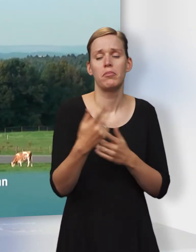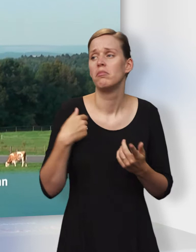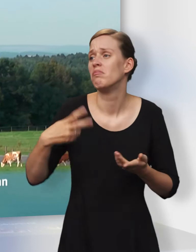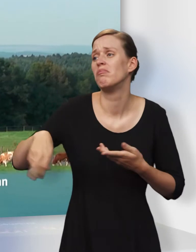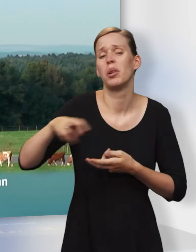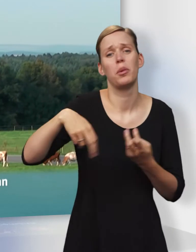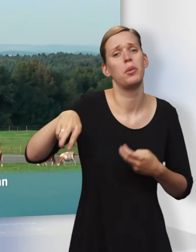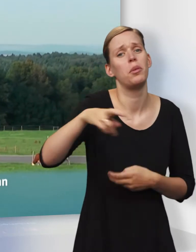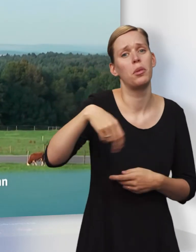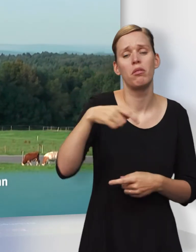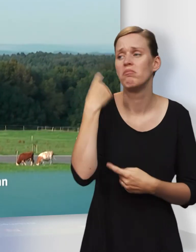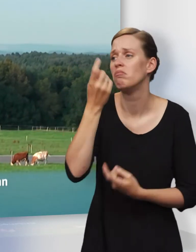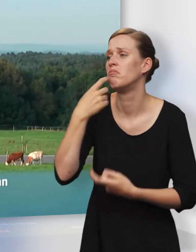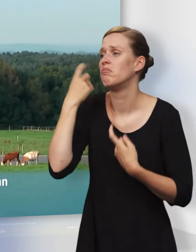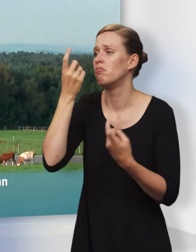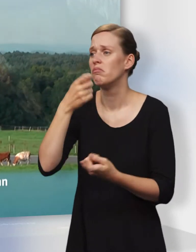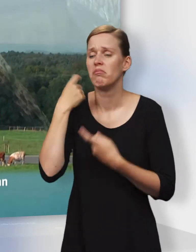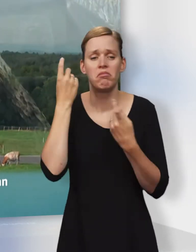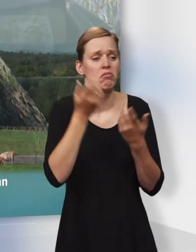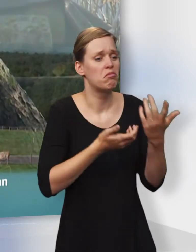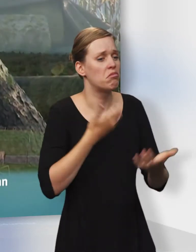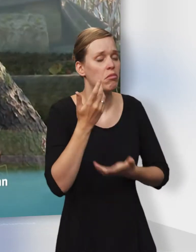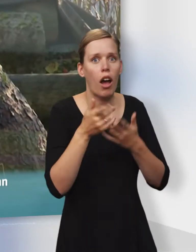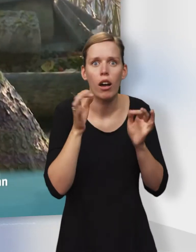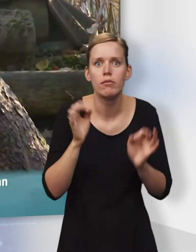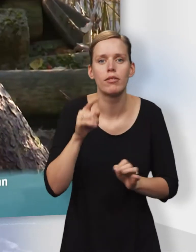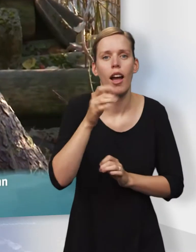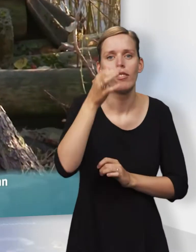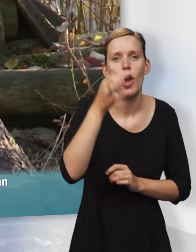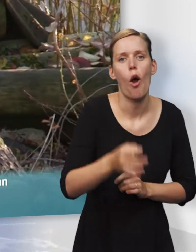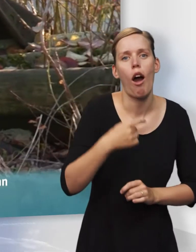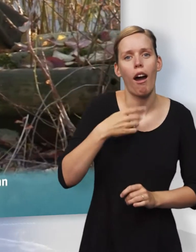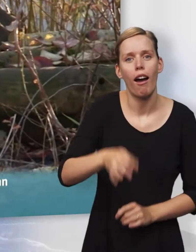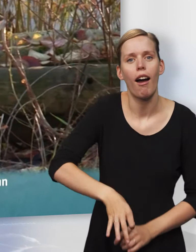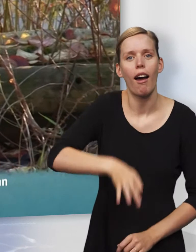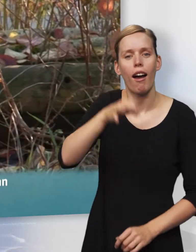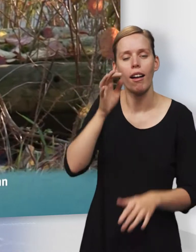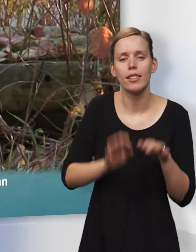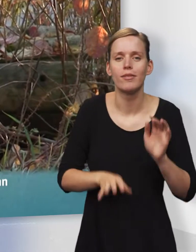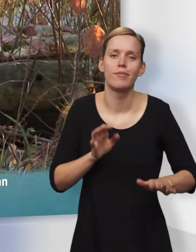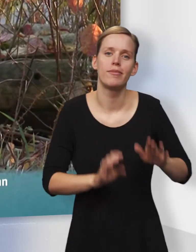irrte weit umher und fand an diesen Ort.